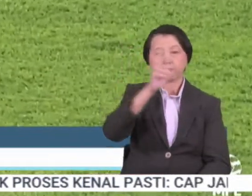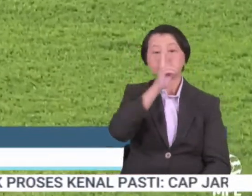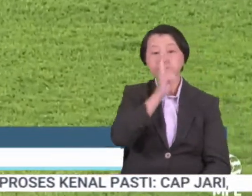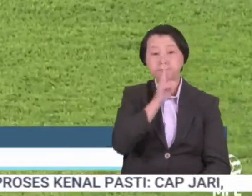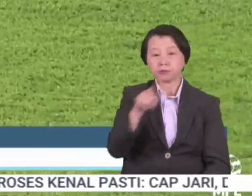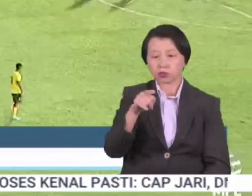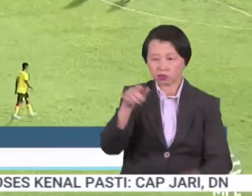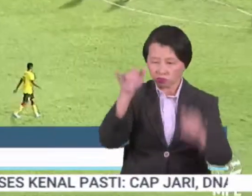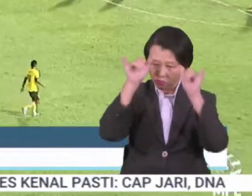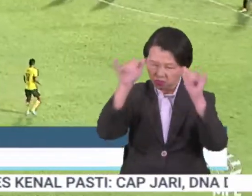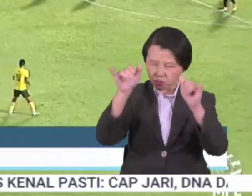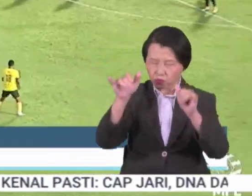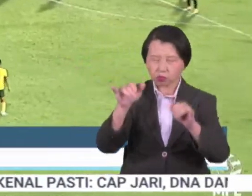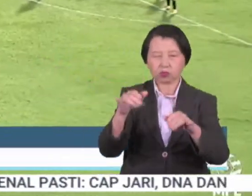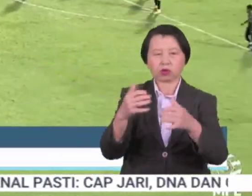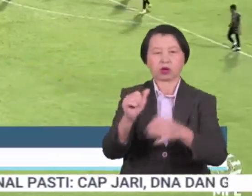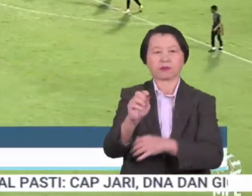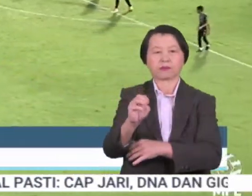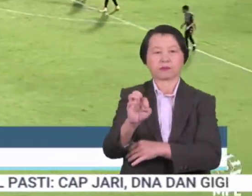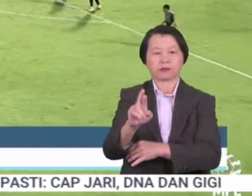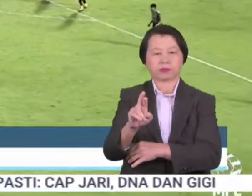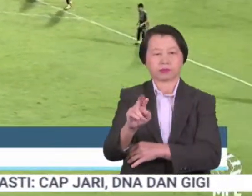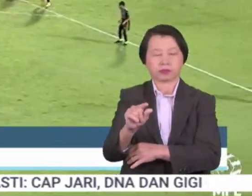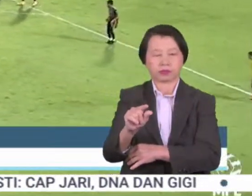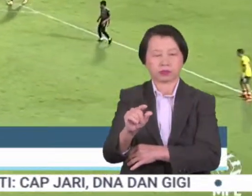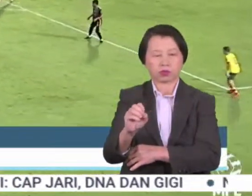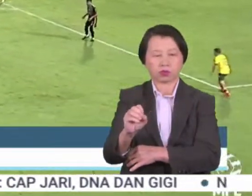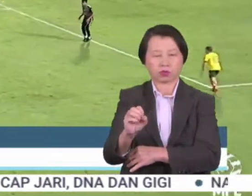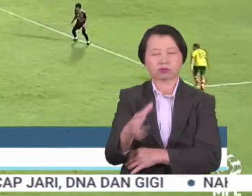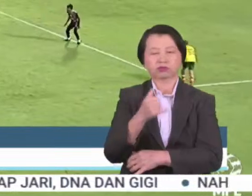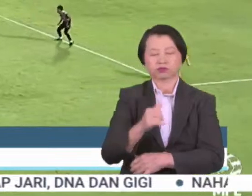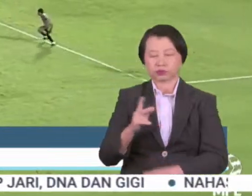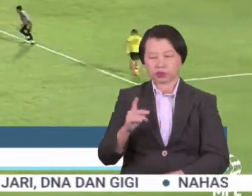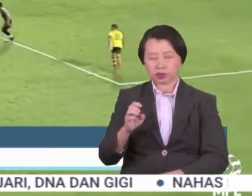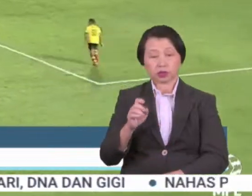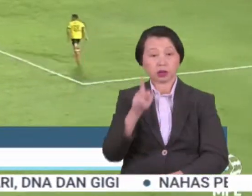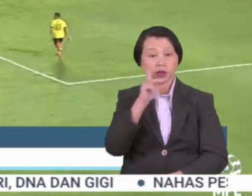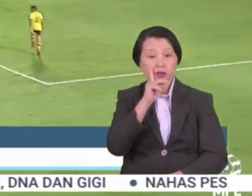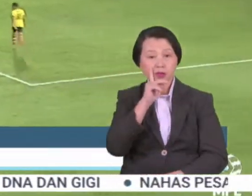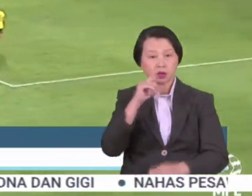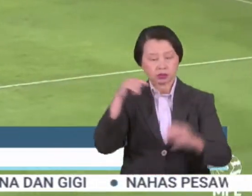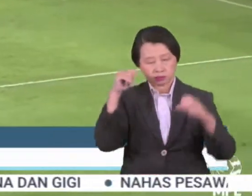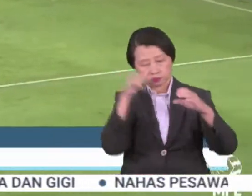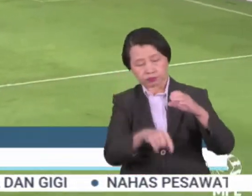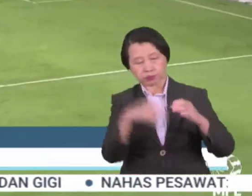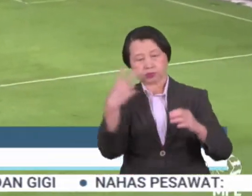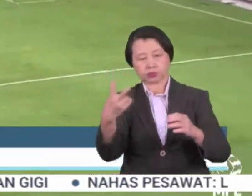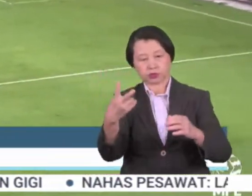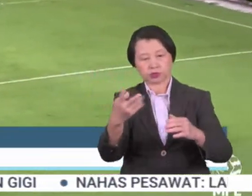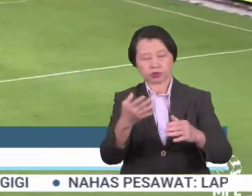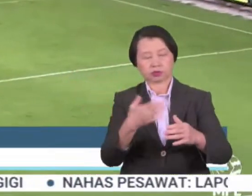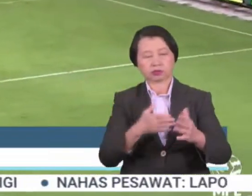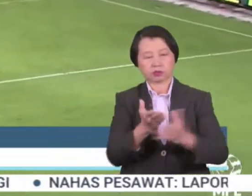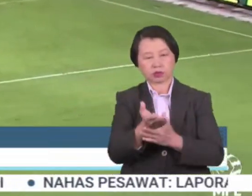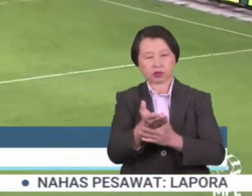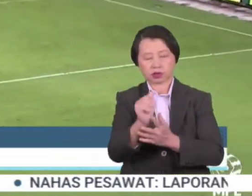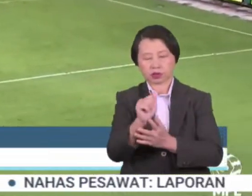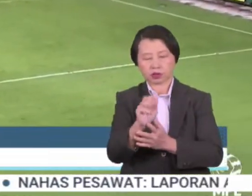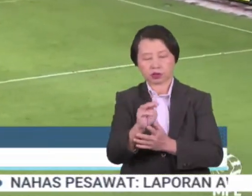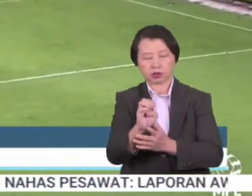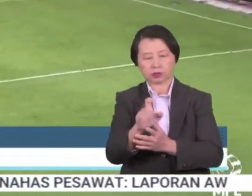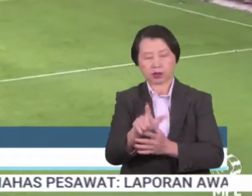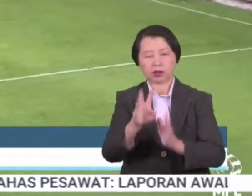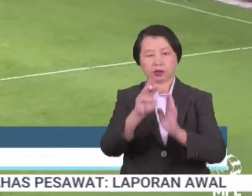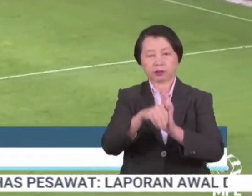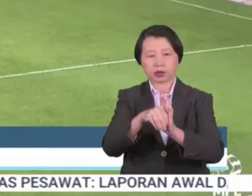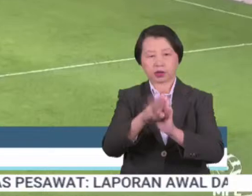kerana mengasari amirb jbov kda FC berjaya mencetak gol kedua menerusi Akmal Zahir